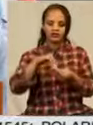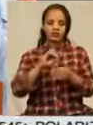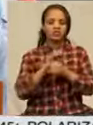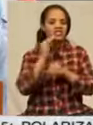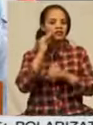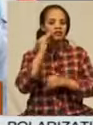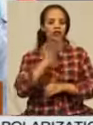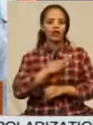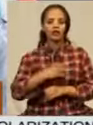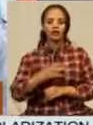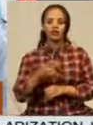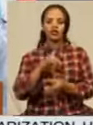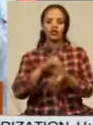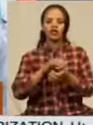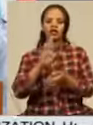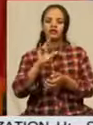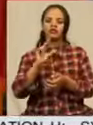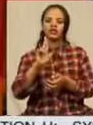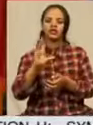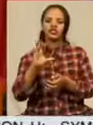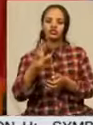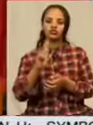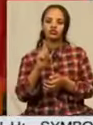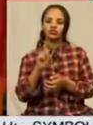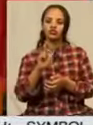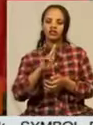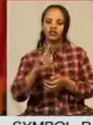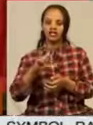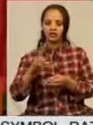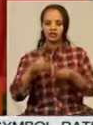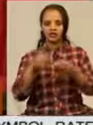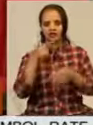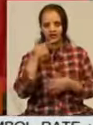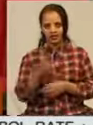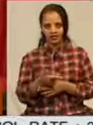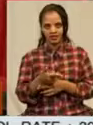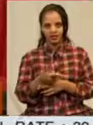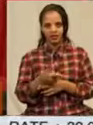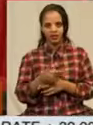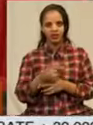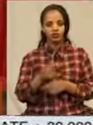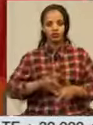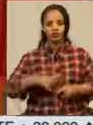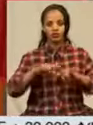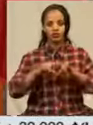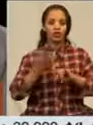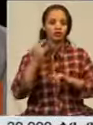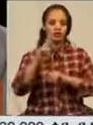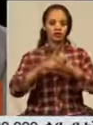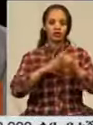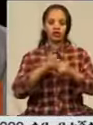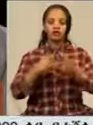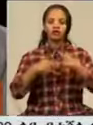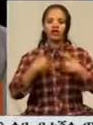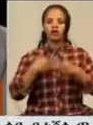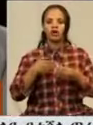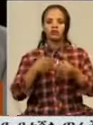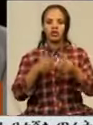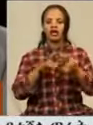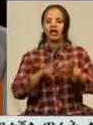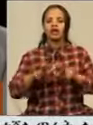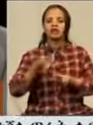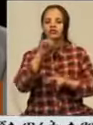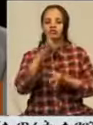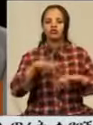ቤቱ አባል የሆኑት ዶክተር ገብረ ክርስቶስ ኑሪ በሰጡት አስተያየት በዞኑ ካለፉት 2 ዓመታት ወዲህ እየተከሰተ ያለው የአመራር